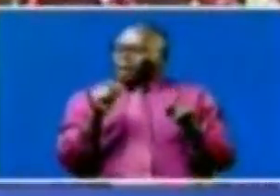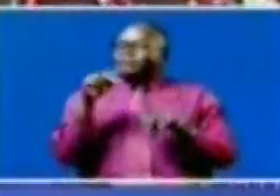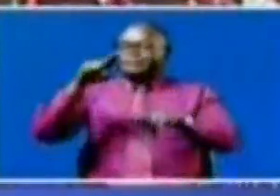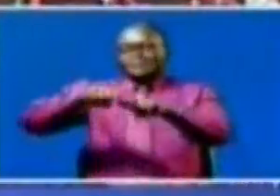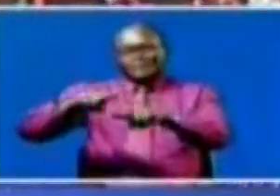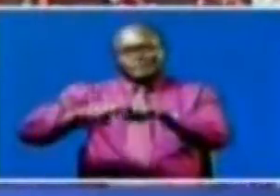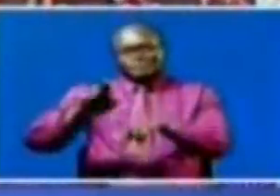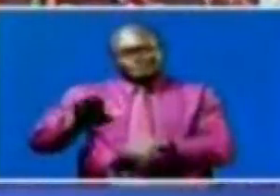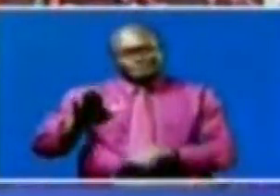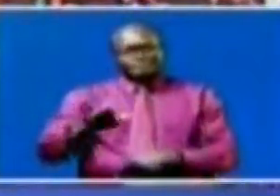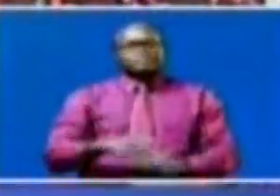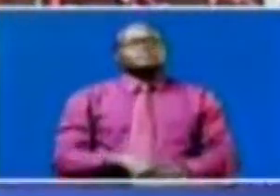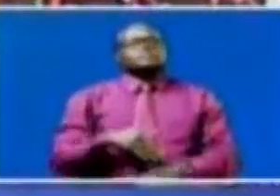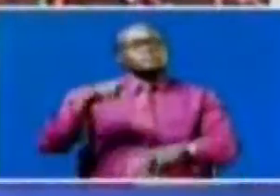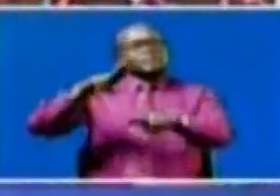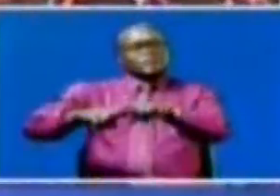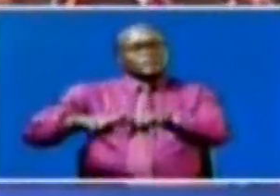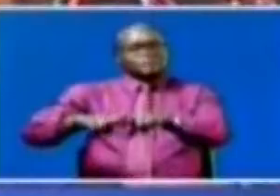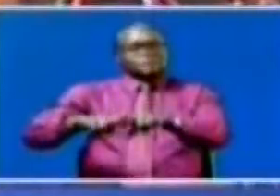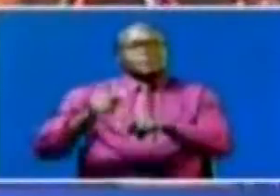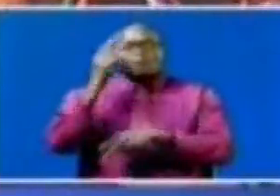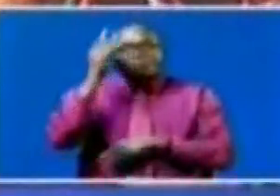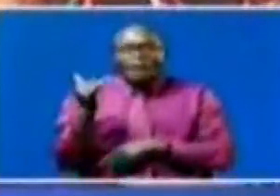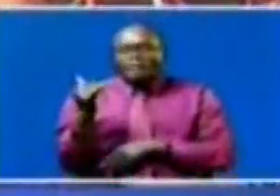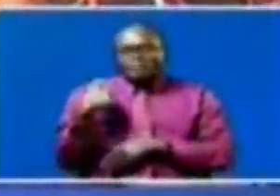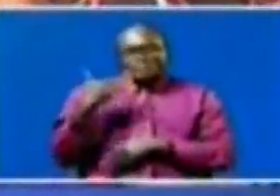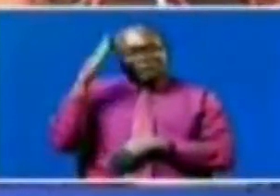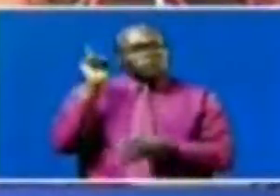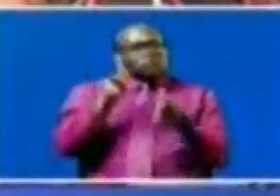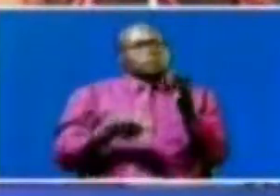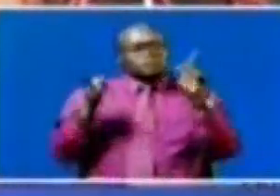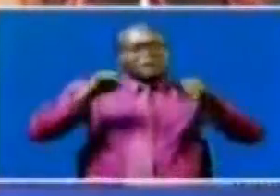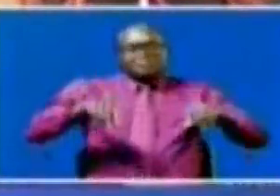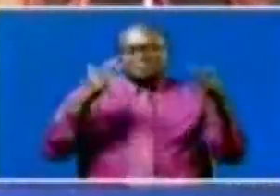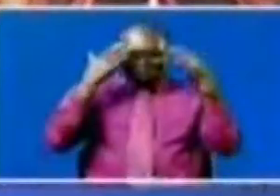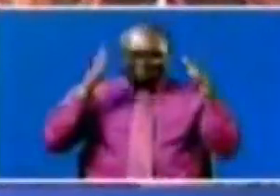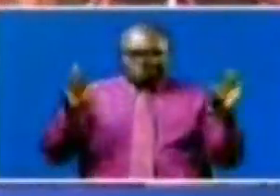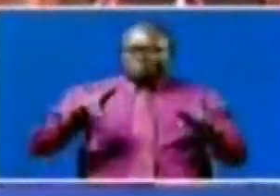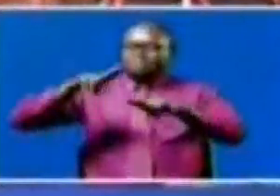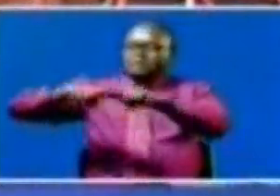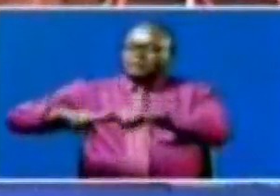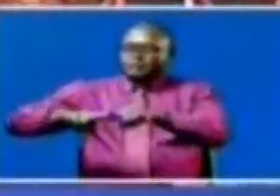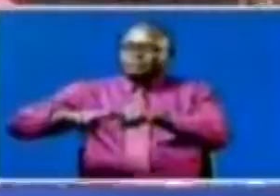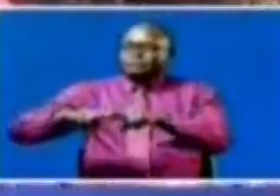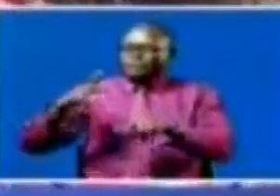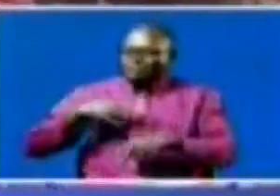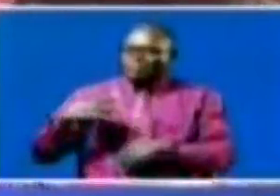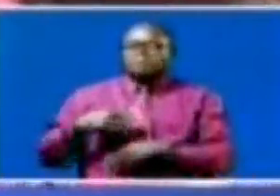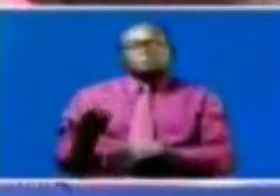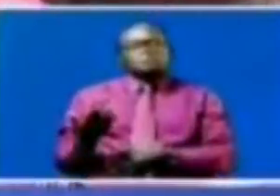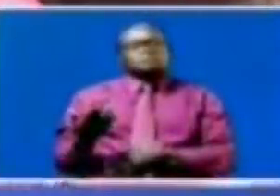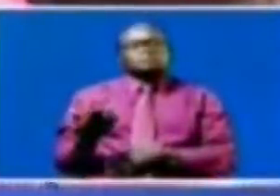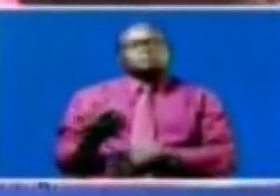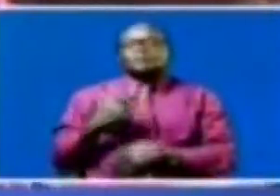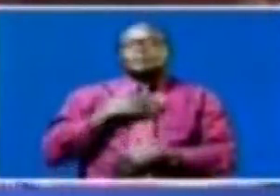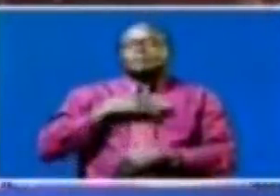chini. Mimi nikakaa tu sababu sikuwa najua kitu. Kukaa nikaona watu wame